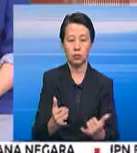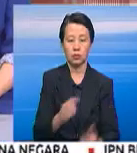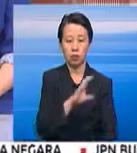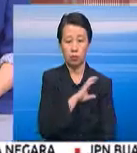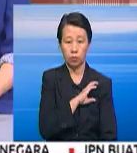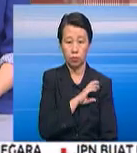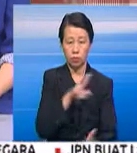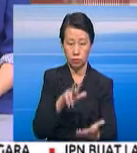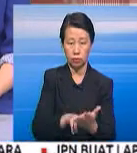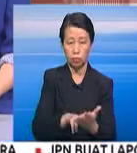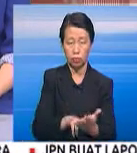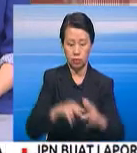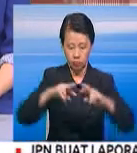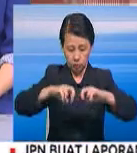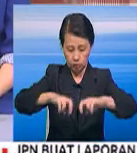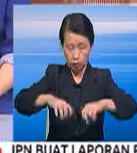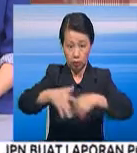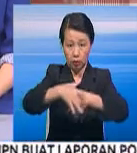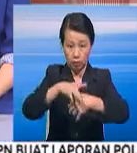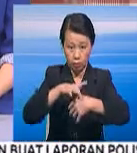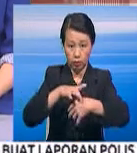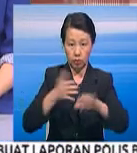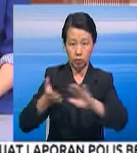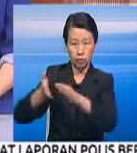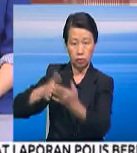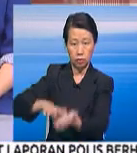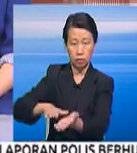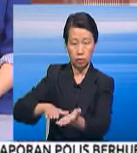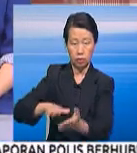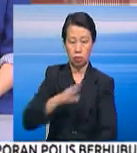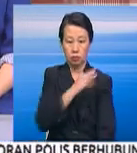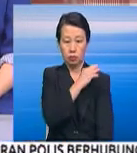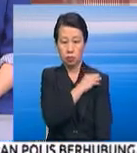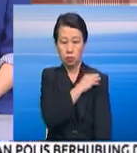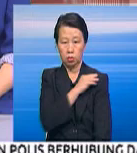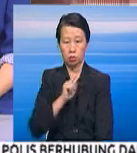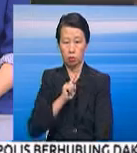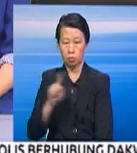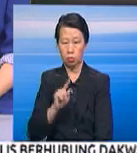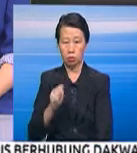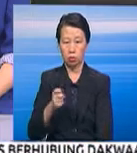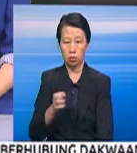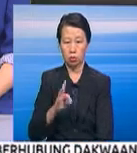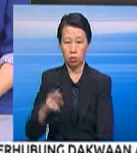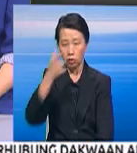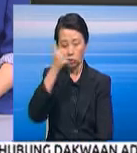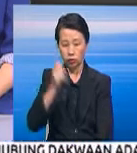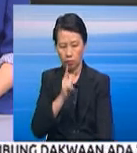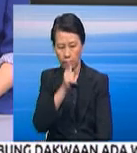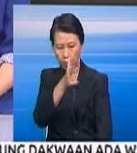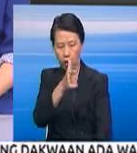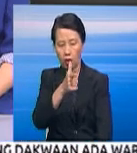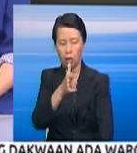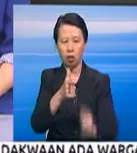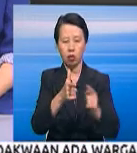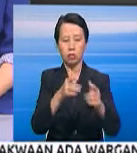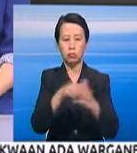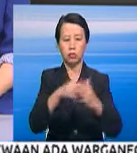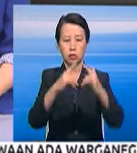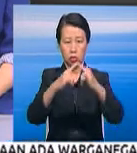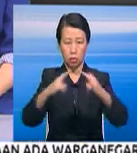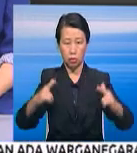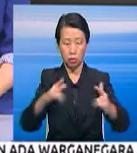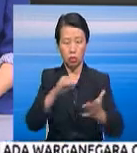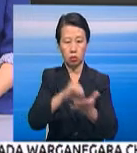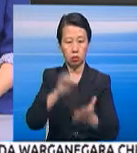Polis Sabah mengesahkan siasatan awal terhadap kematian Major Muhammad Zahir Armaya kerana tertembak peluru hidup di kem Lok